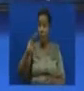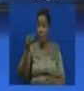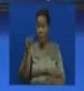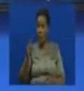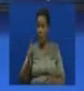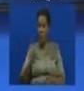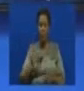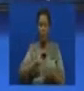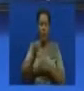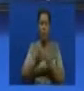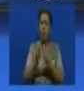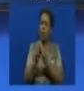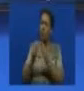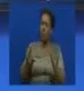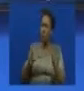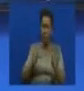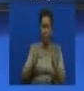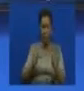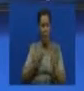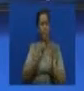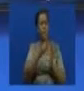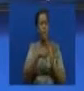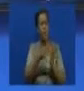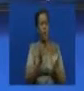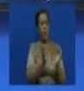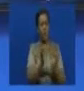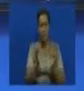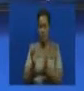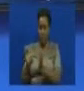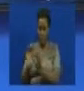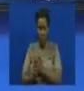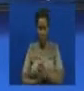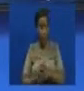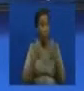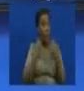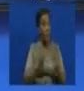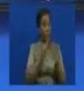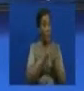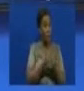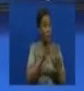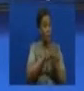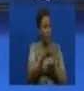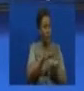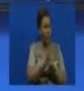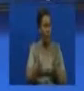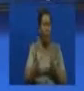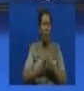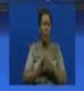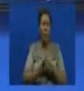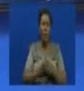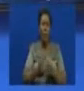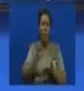wilayani humo. Wakizungumza na TBC sokoni wa jasiriamali hao wameeleza jinsi wanavyotumia gharama kubwa ya kupata umeme wa